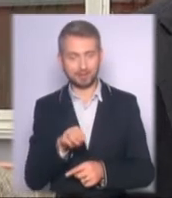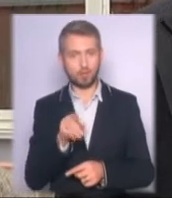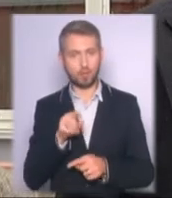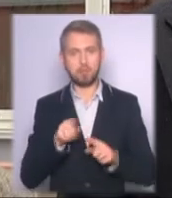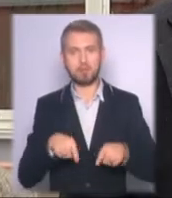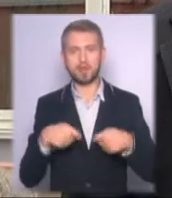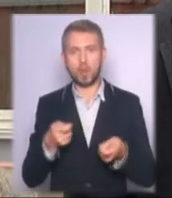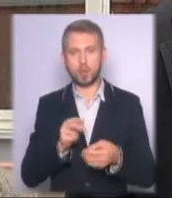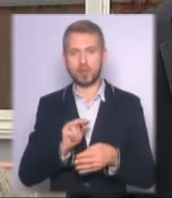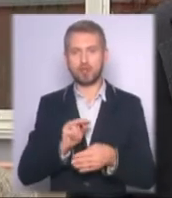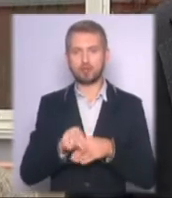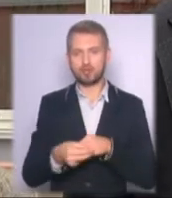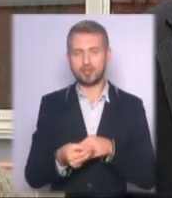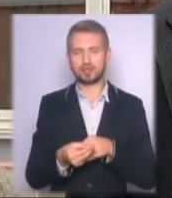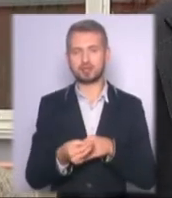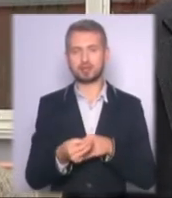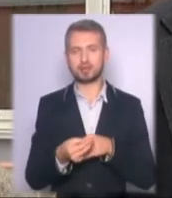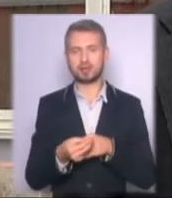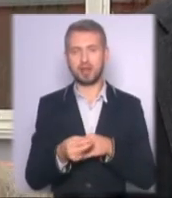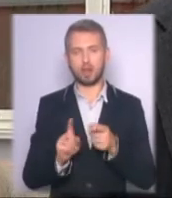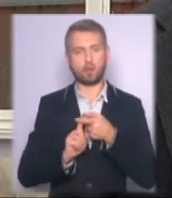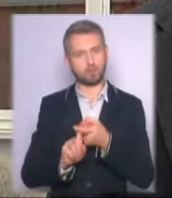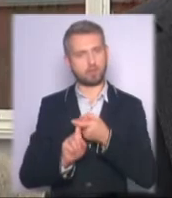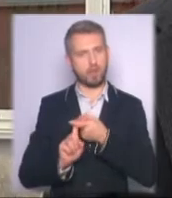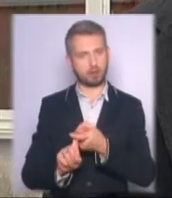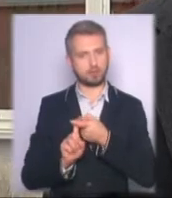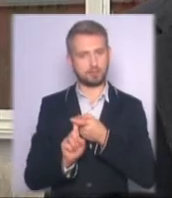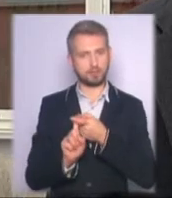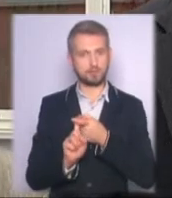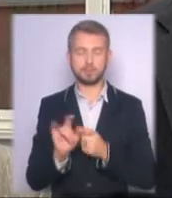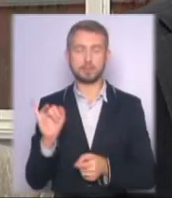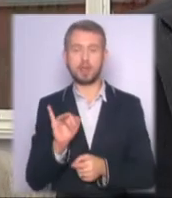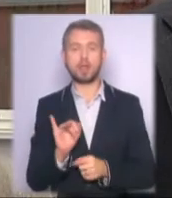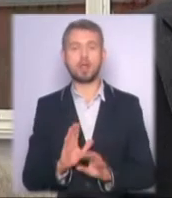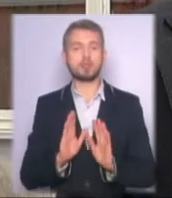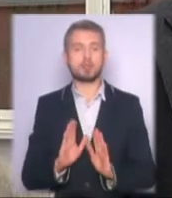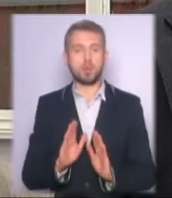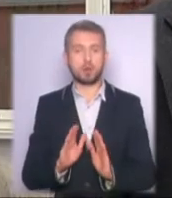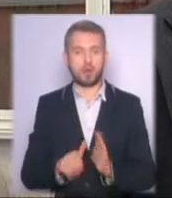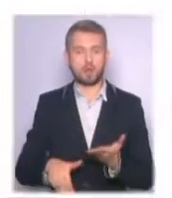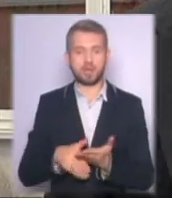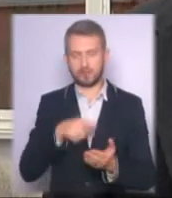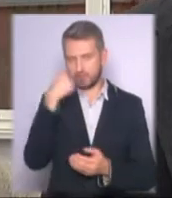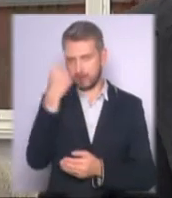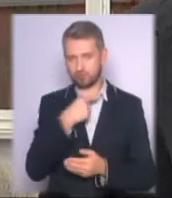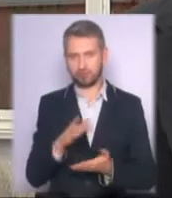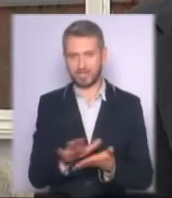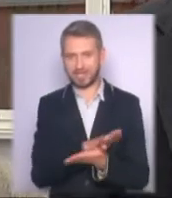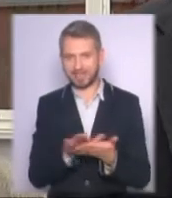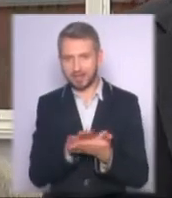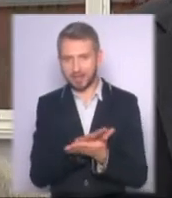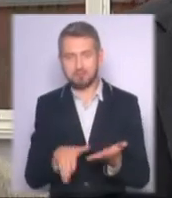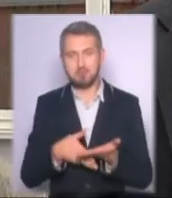передается через контакт, и только лишь средства личной гигиены могут